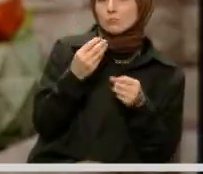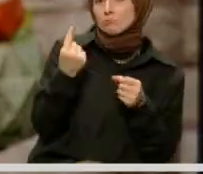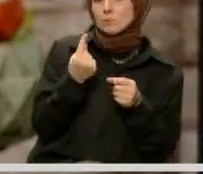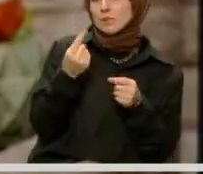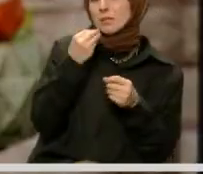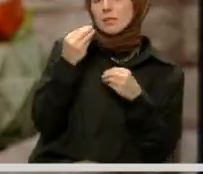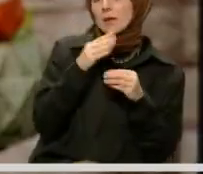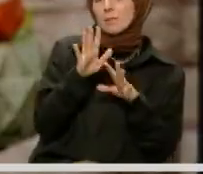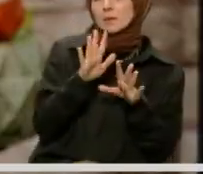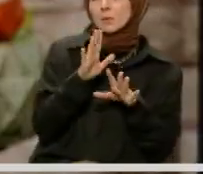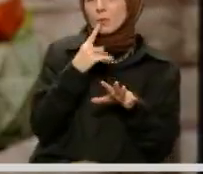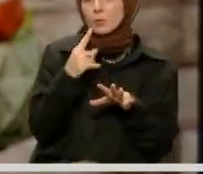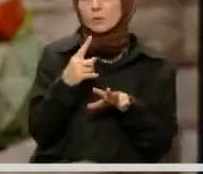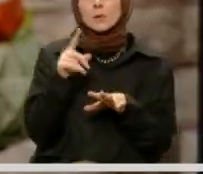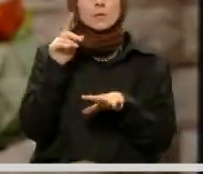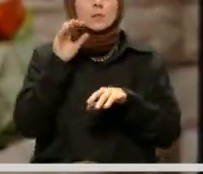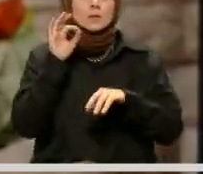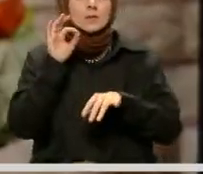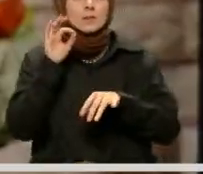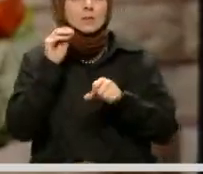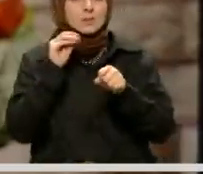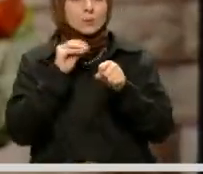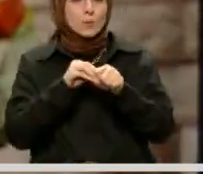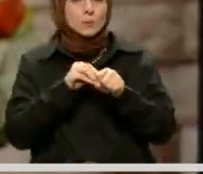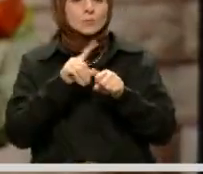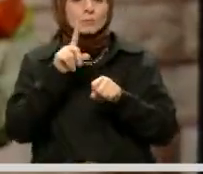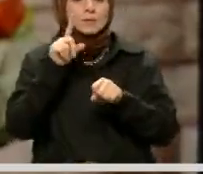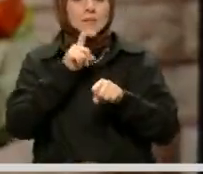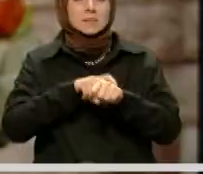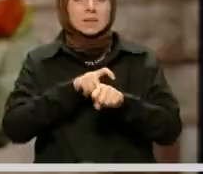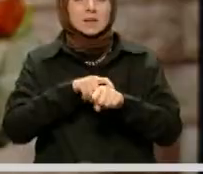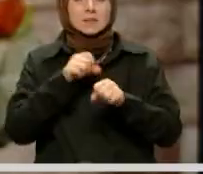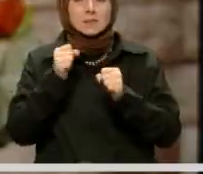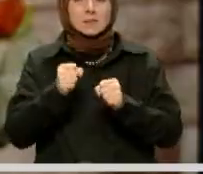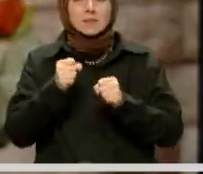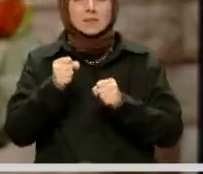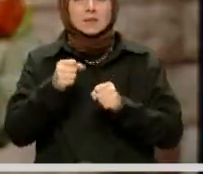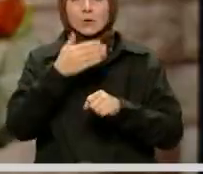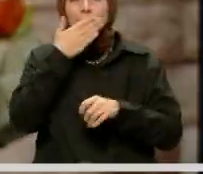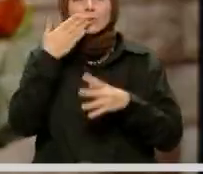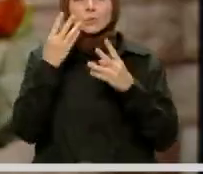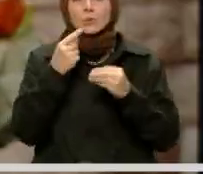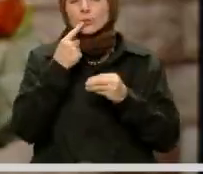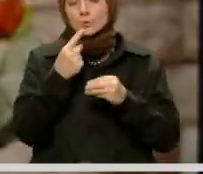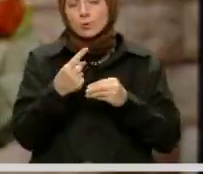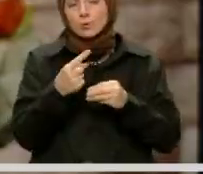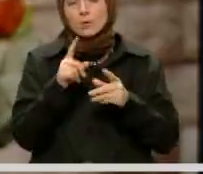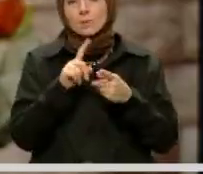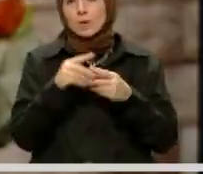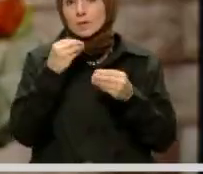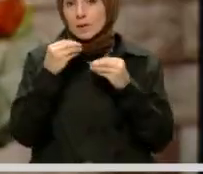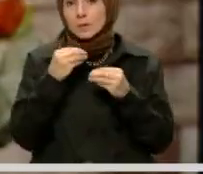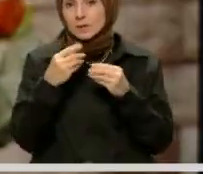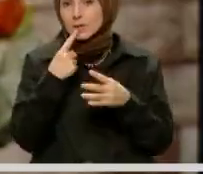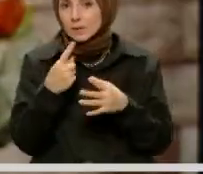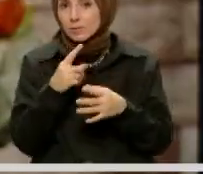istiyorum. Son bir saat kala artık yemedin de mi diyorum. 5 dakika kala bir daha soruyorum, yemedin de mi diyorum. Yemedim baba diyor. Yani iftara, sofraya